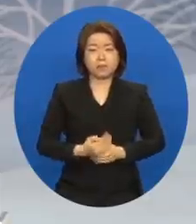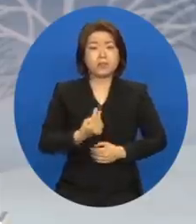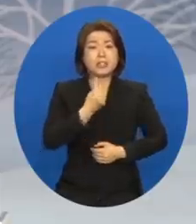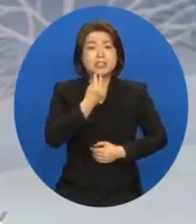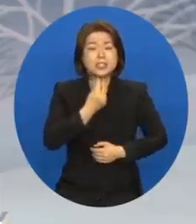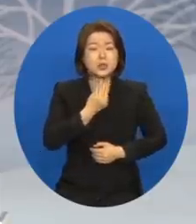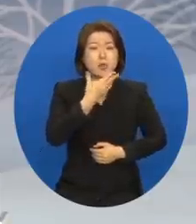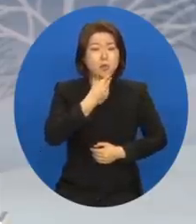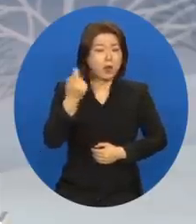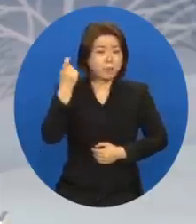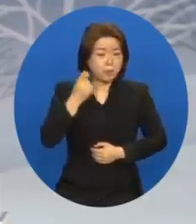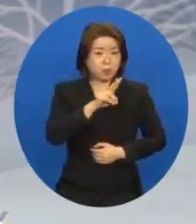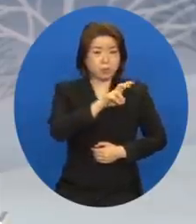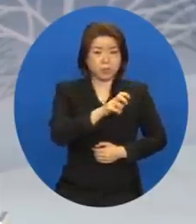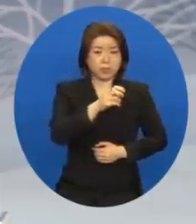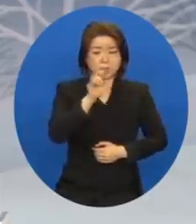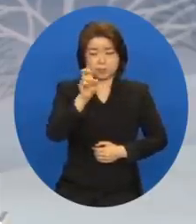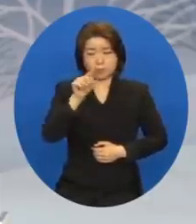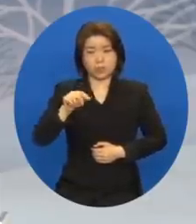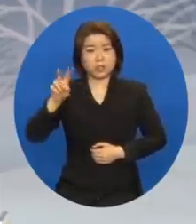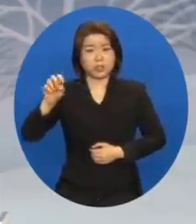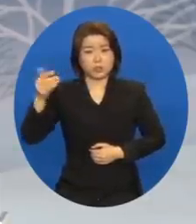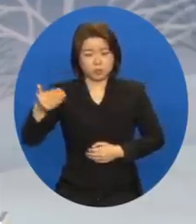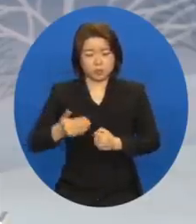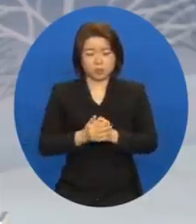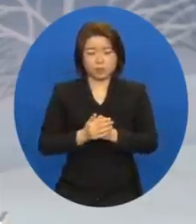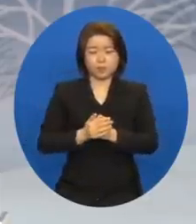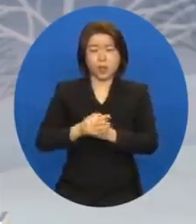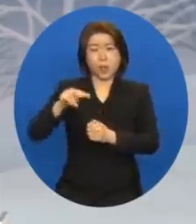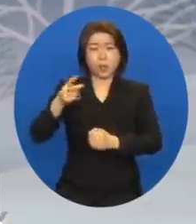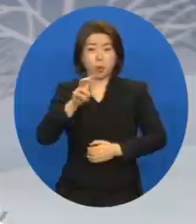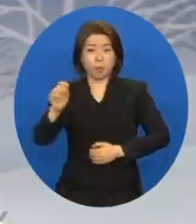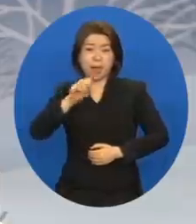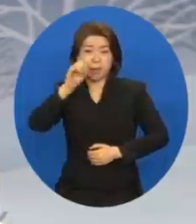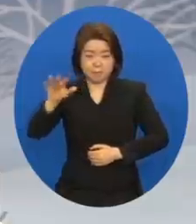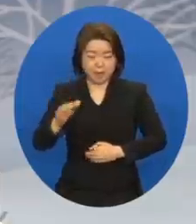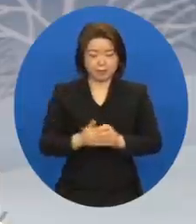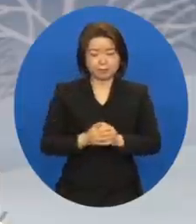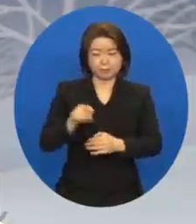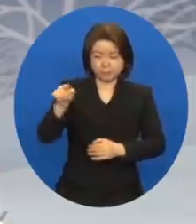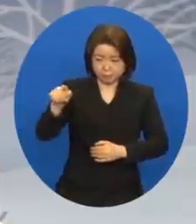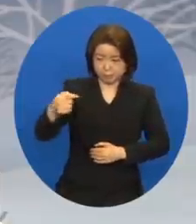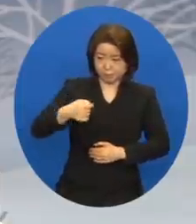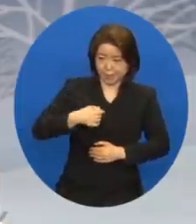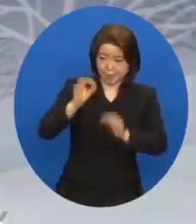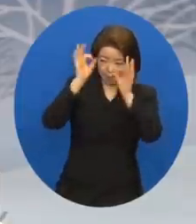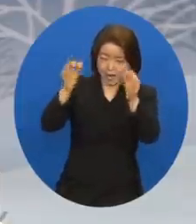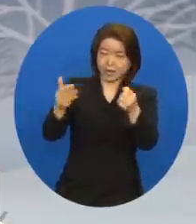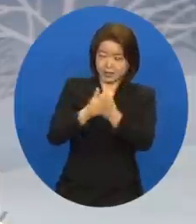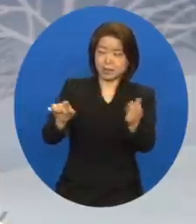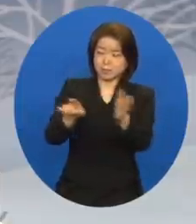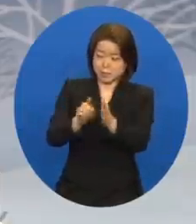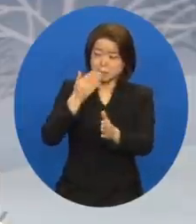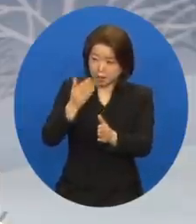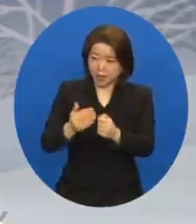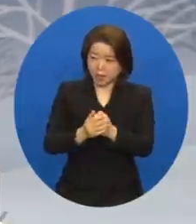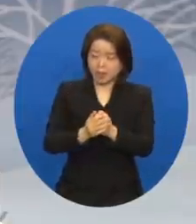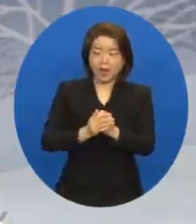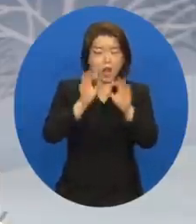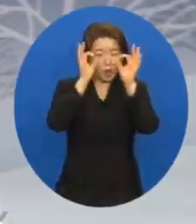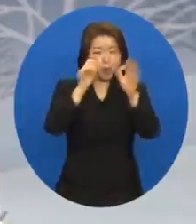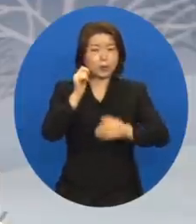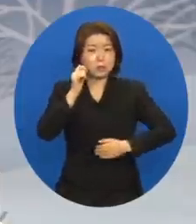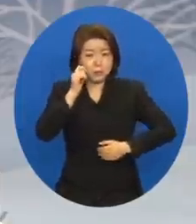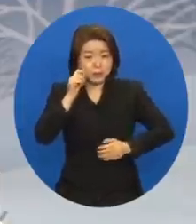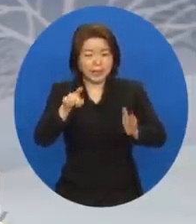20장 29절에 예수님께서 도마에게 하신 말씀입니다. 너는 나를 본 거로 믿느냐? 보지 못하고